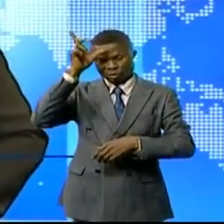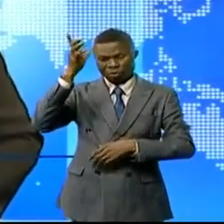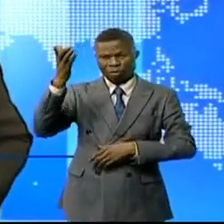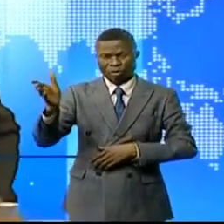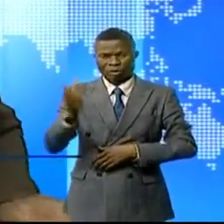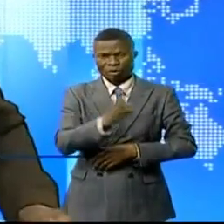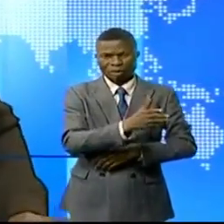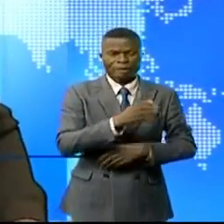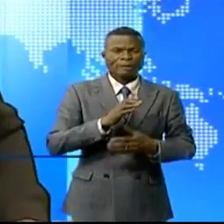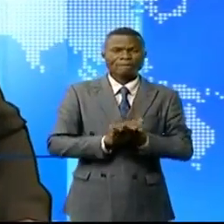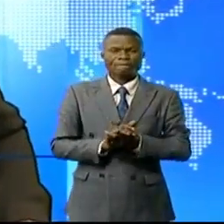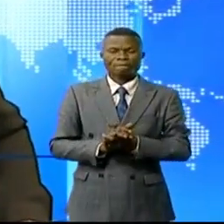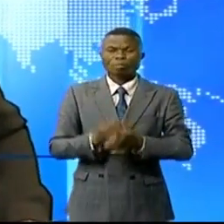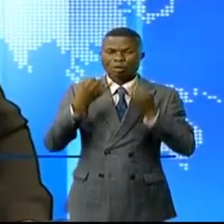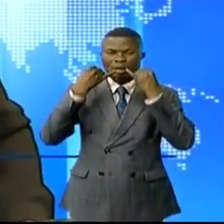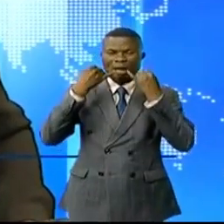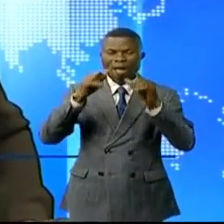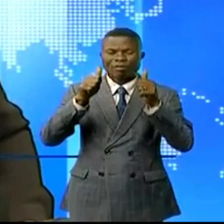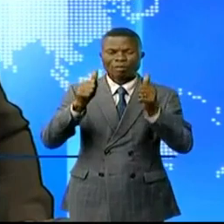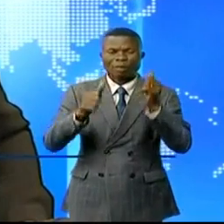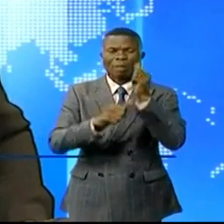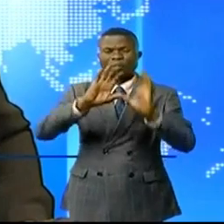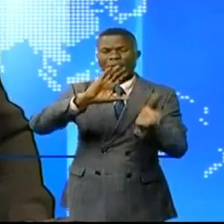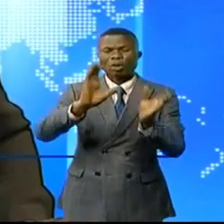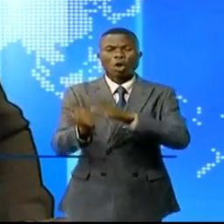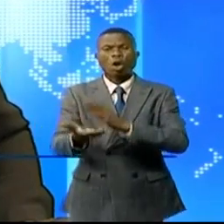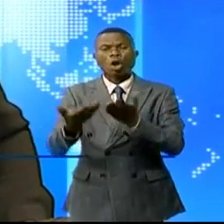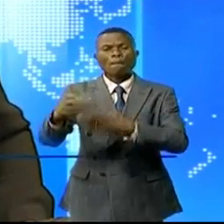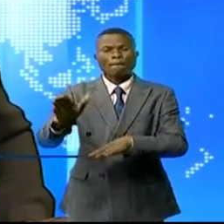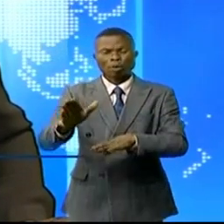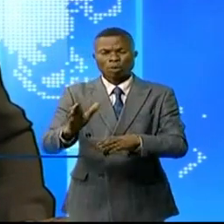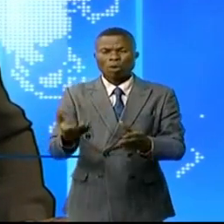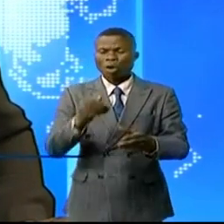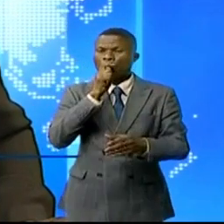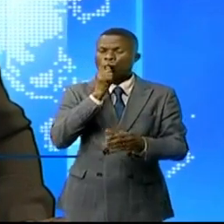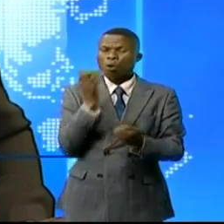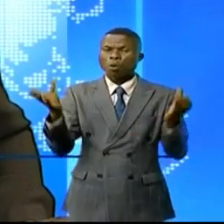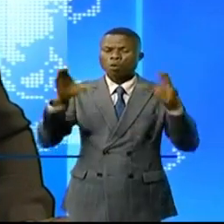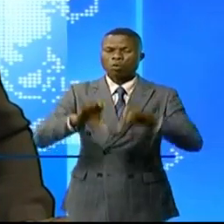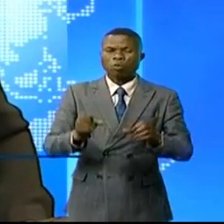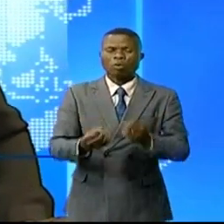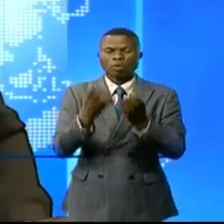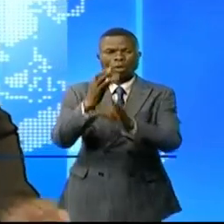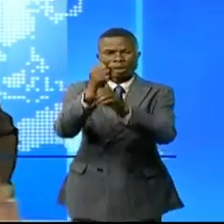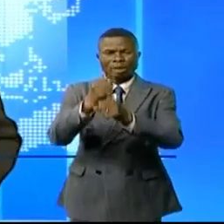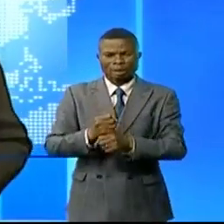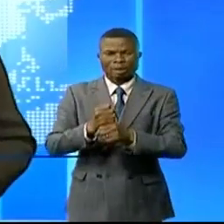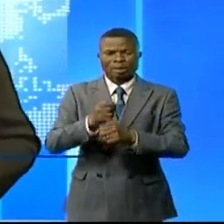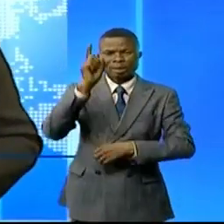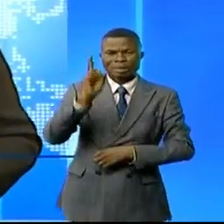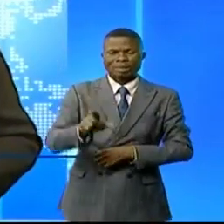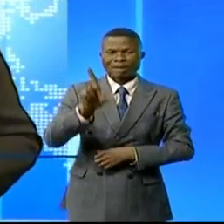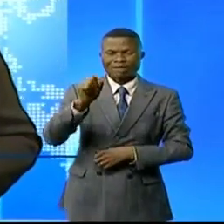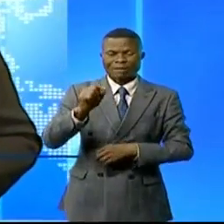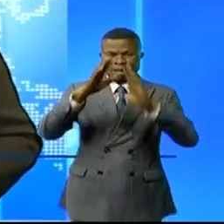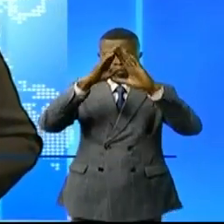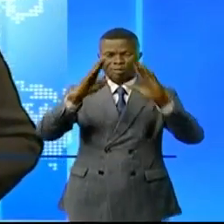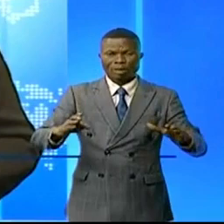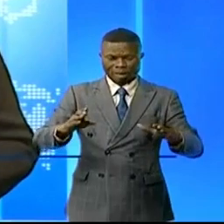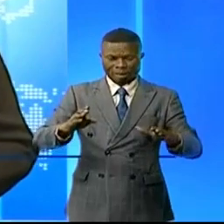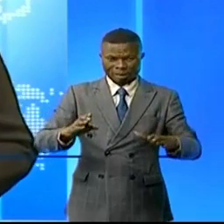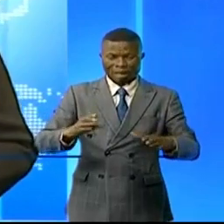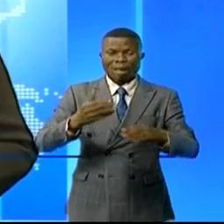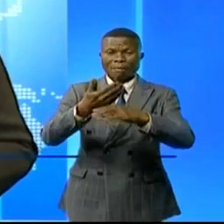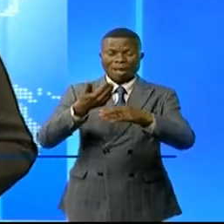Je l'ai dit tantôt, une bonne nouvelle pour les sinistrés de l'éruption volcanique de Nyiragongo. Ils vont bénéficier de 120 maisons sur les 300